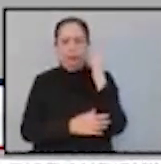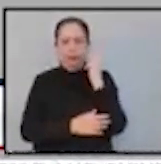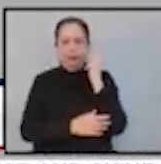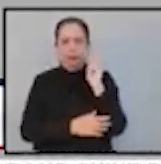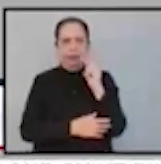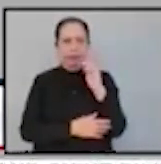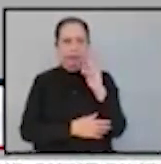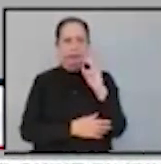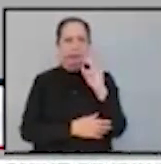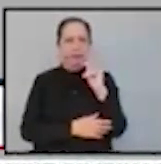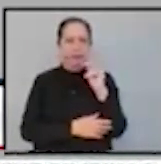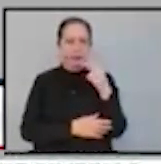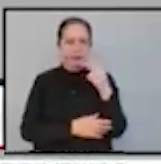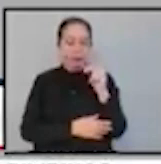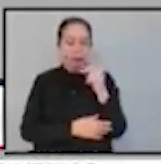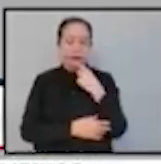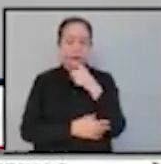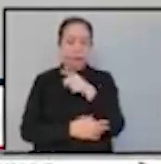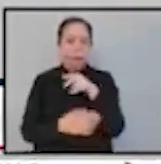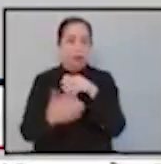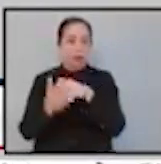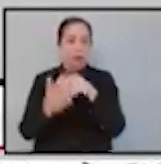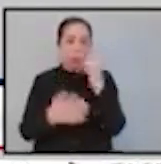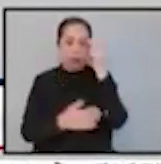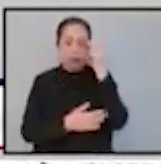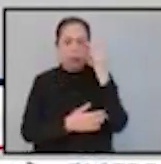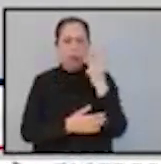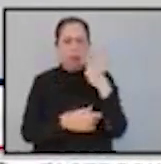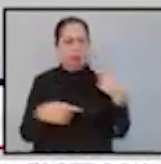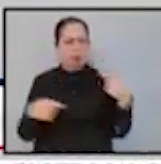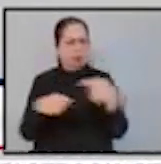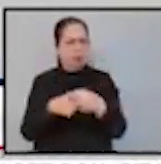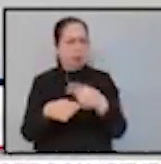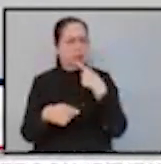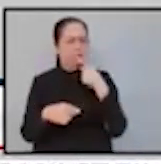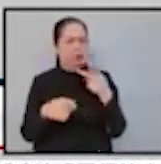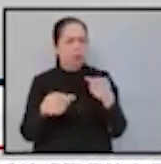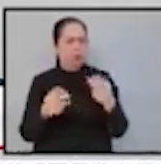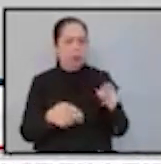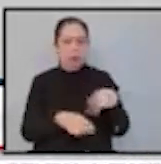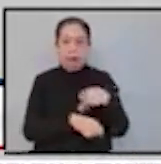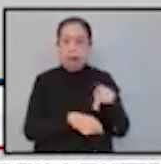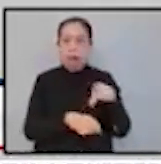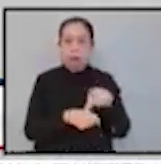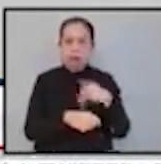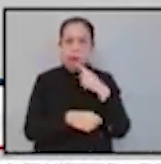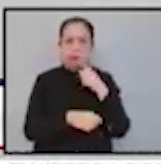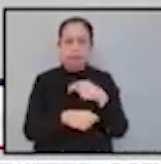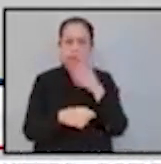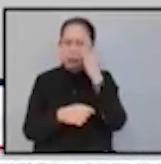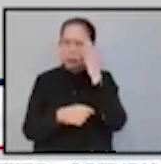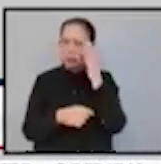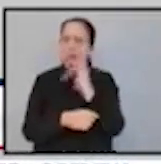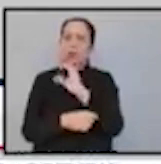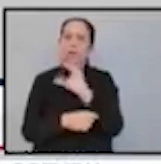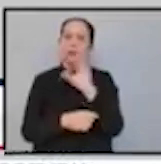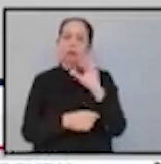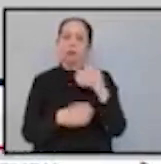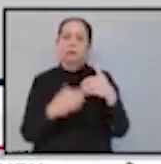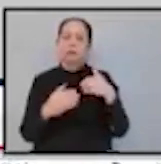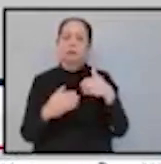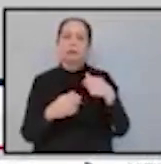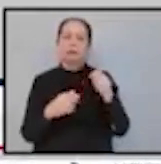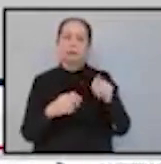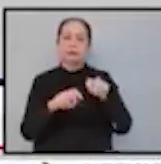pahayag kasi ni Prosecutor Khan, kinontra niya ang naunang posisyon ng Pilipinas na humiling sa ICC Pretrial Chamber na huwag